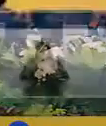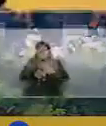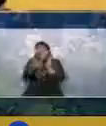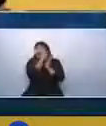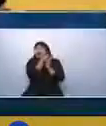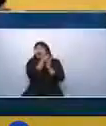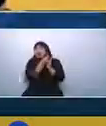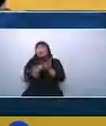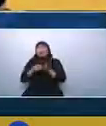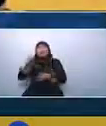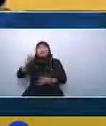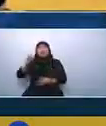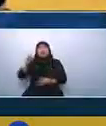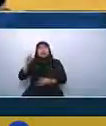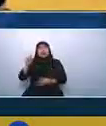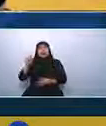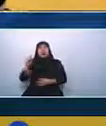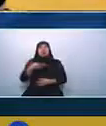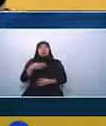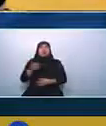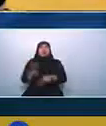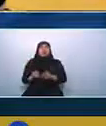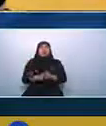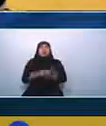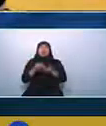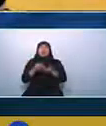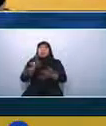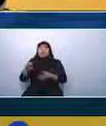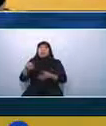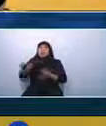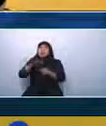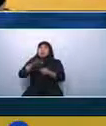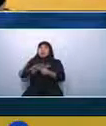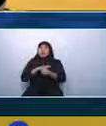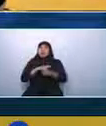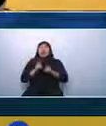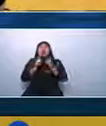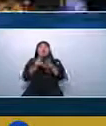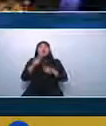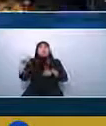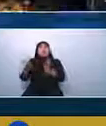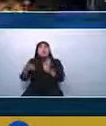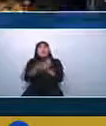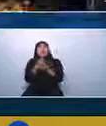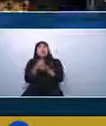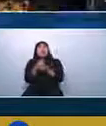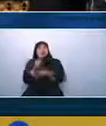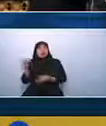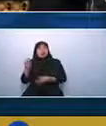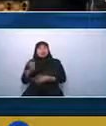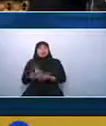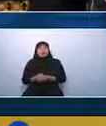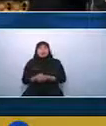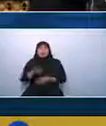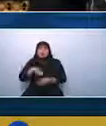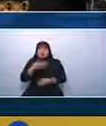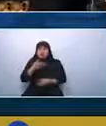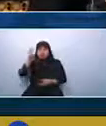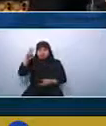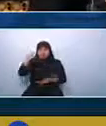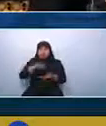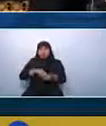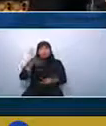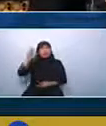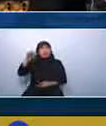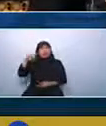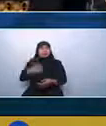pelaporan keuangan berbasis akural sejak tahun 2015. Sehingga, Mahkamah Agung berhasil mempertahankan opini